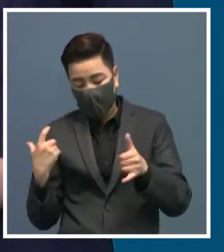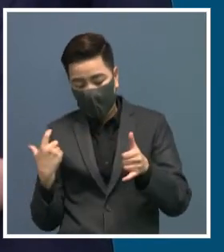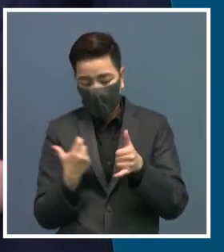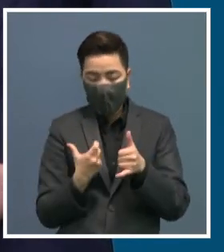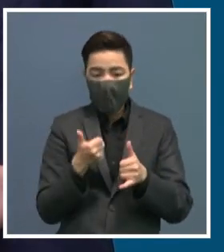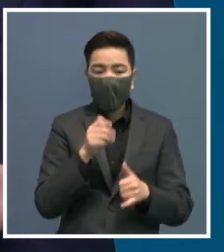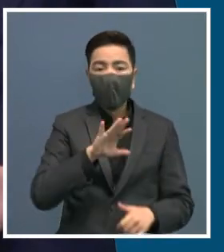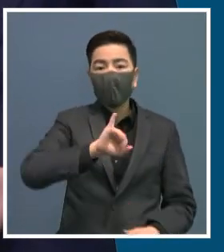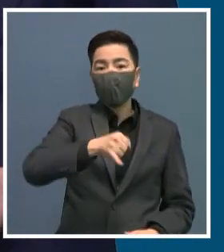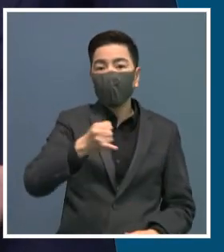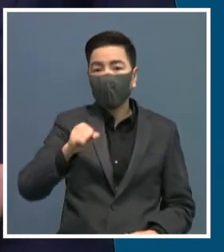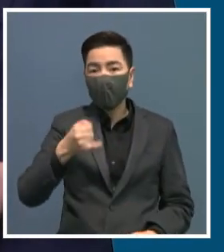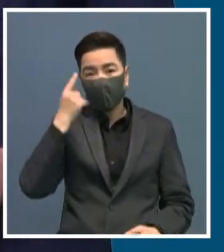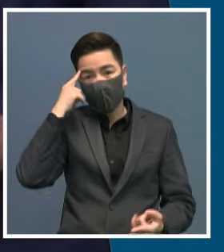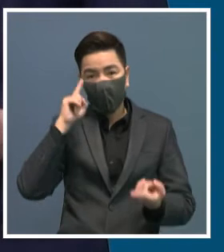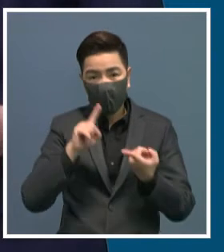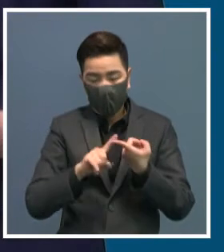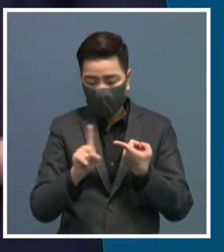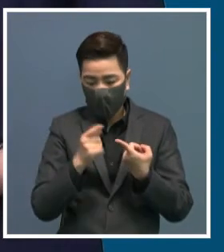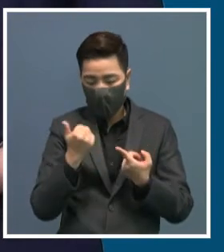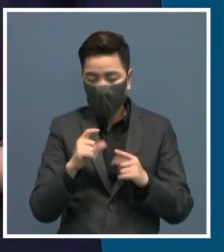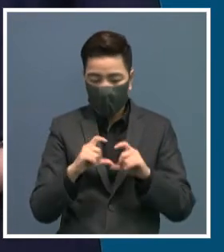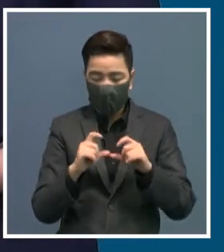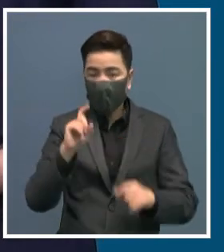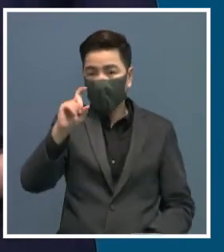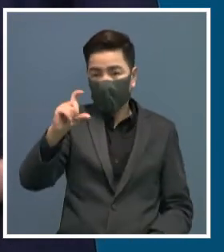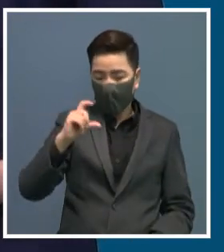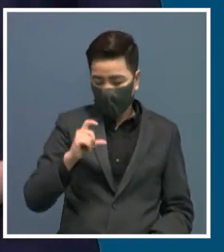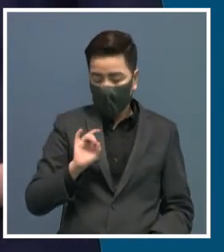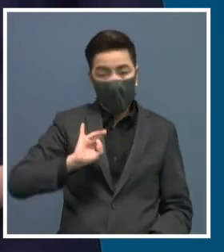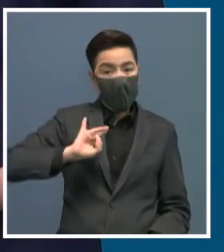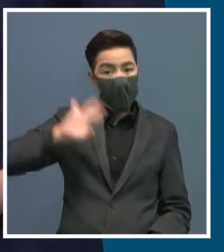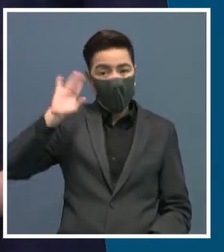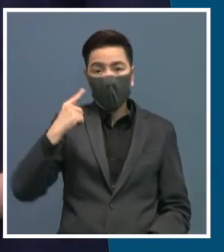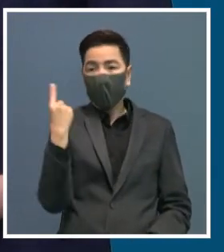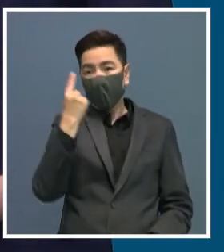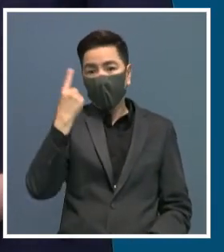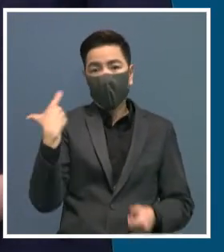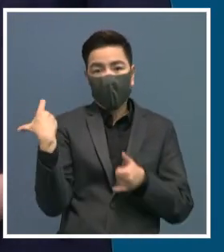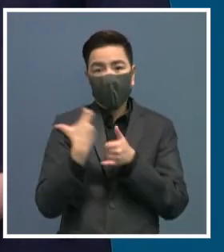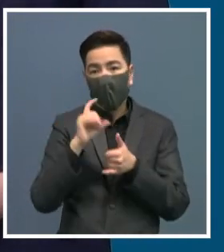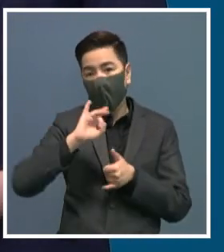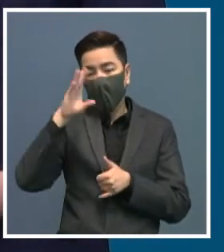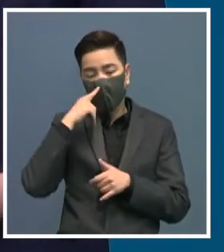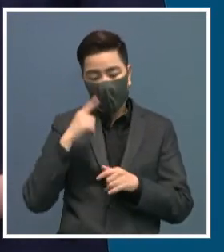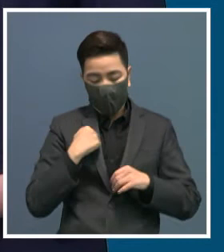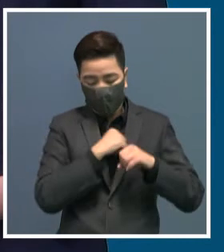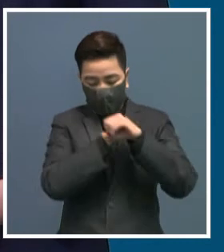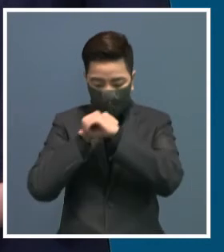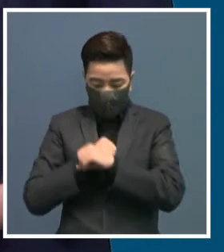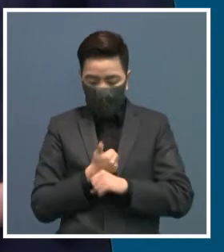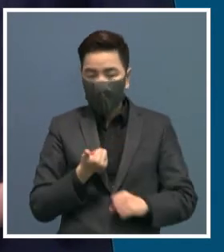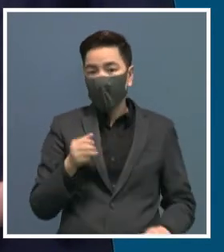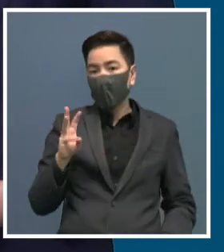ข้อดีของ jnjก็คือสามารถรับได้เพียง 1โยชน์เท่านั้นก็สร้างปุ่มการได้แล้วแต่ว่าภูมิคุ้มกันจะอยู่ที่ร้อยละ